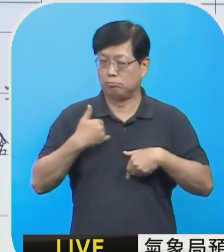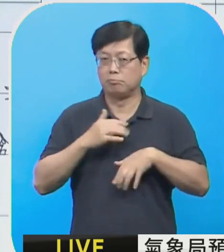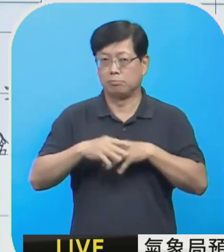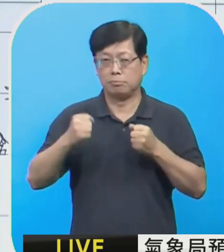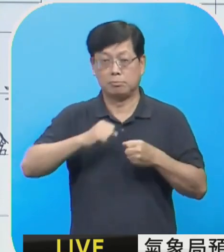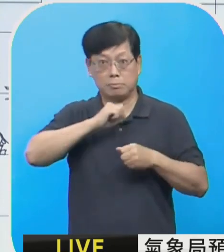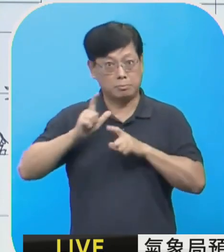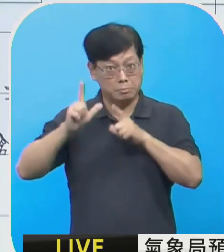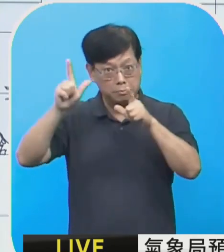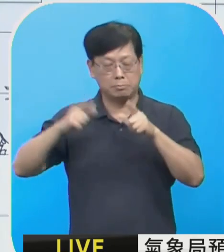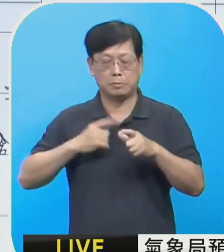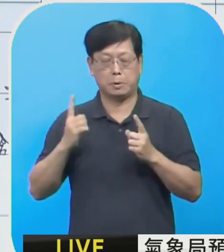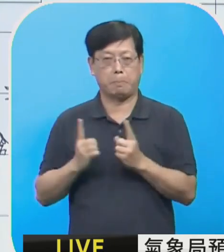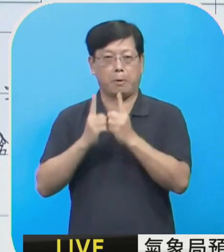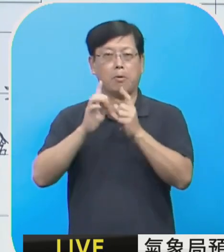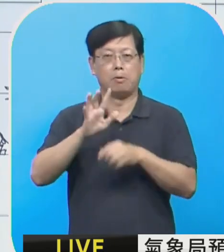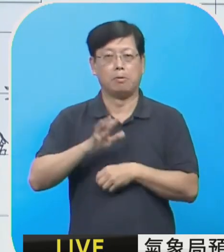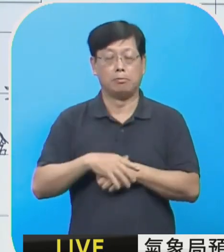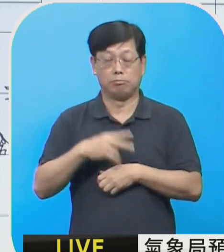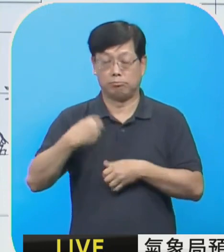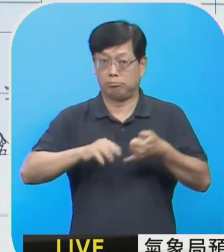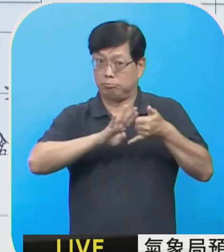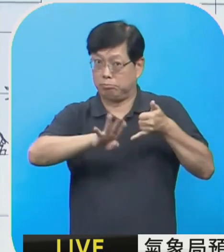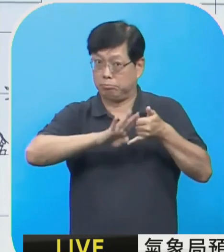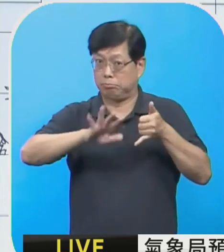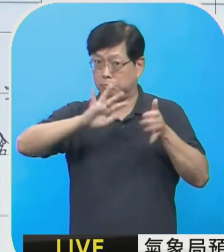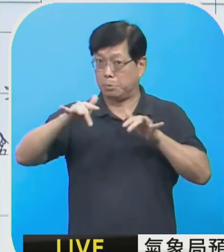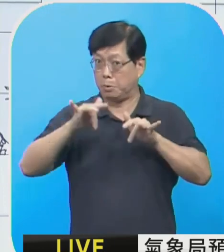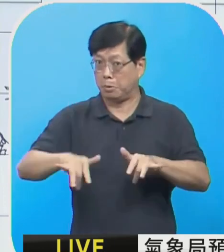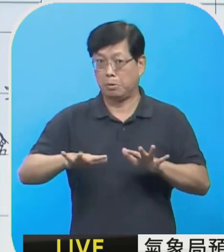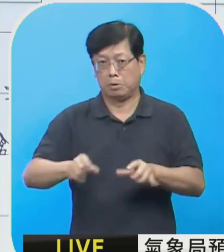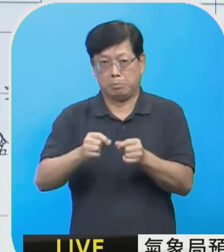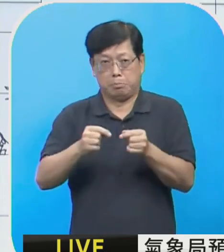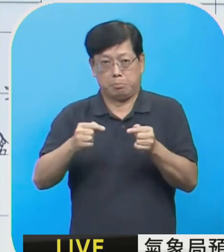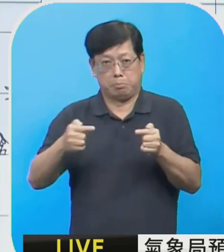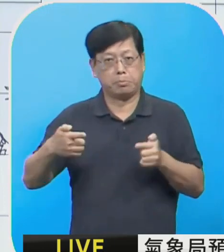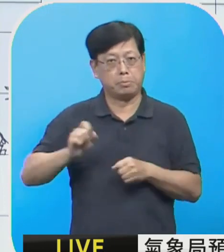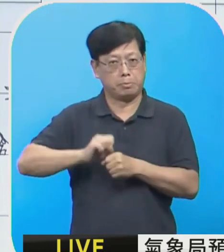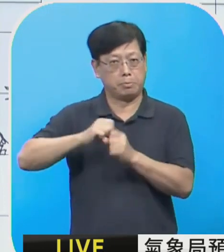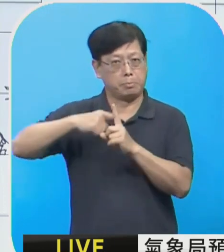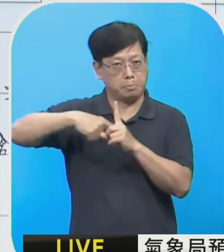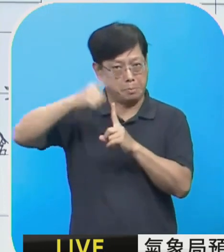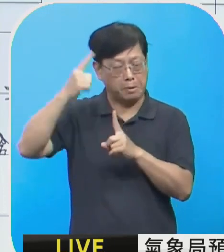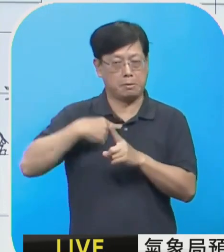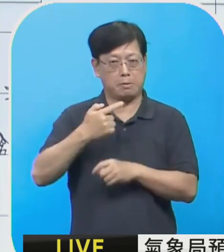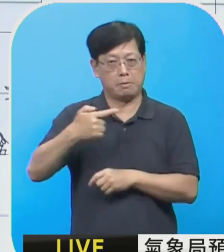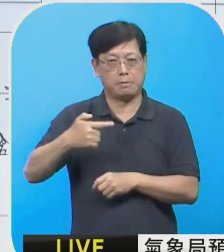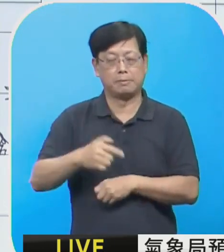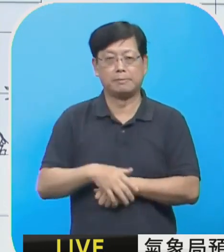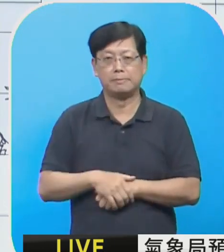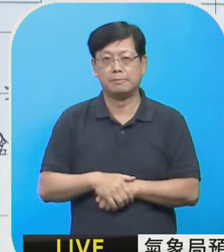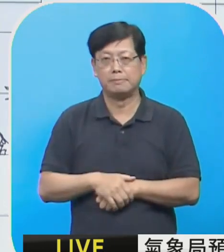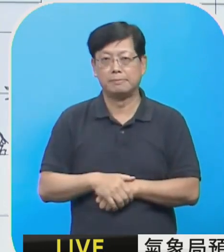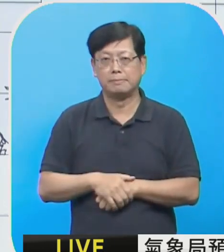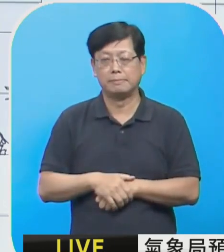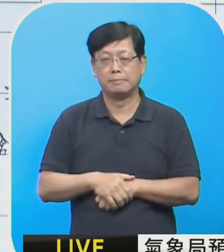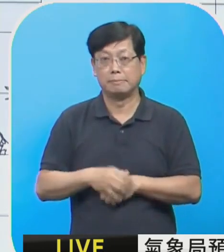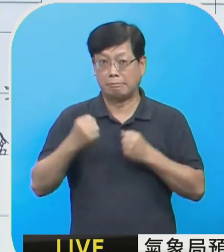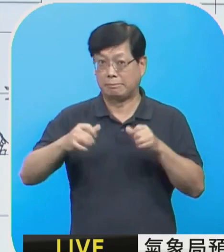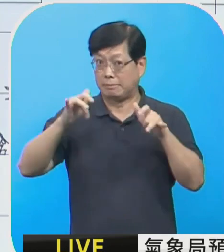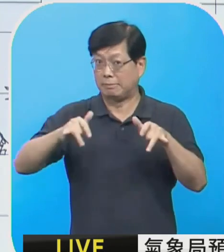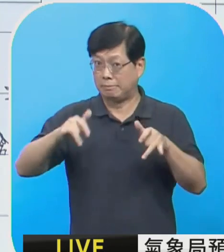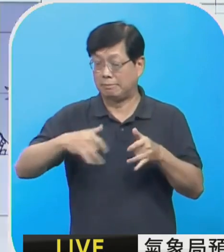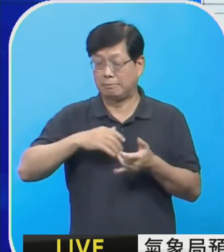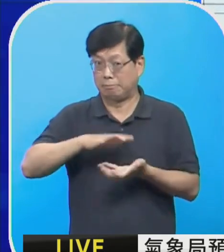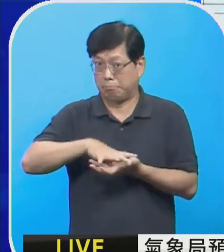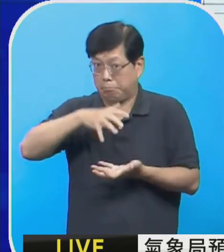会在台东登陆，因此在东半部的风雨会在今天的下午达到最强。我们从雨量